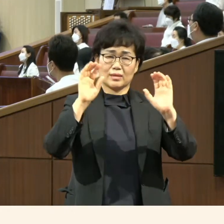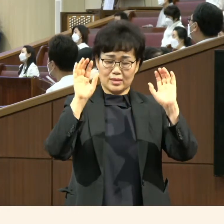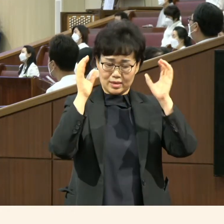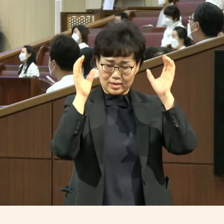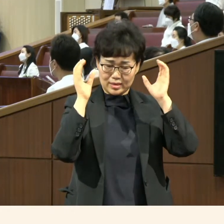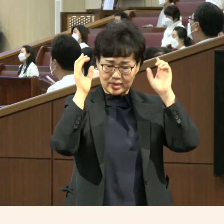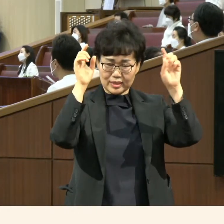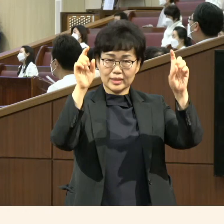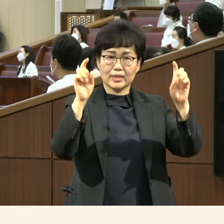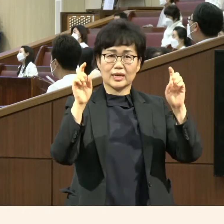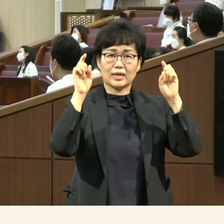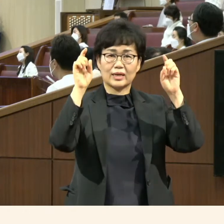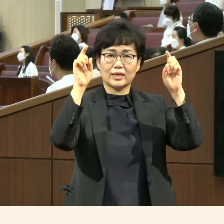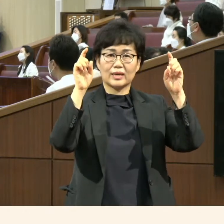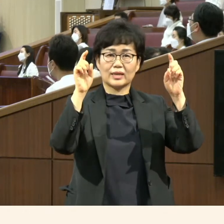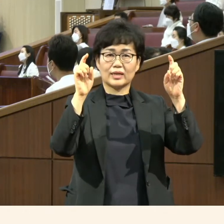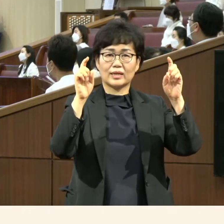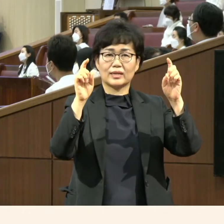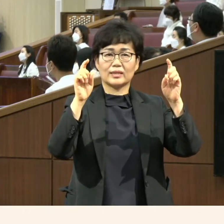어린 양